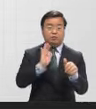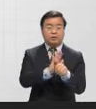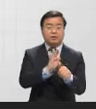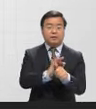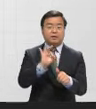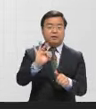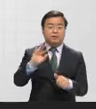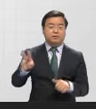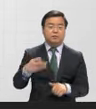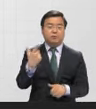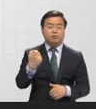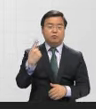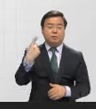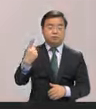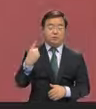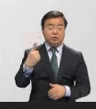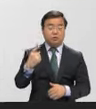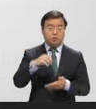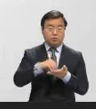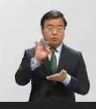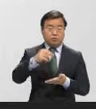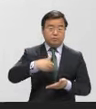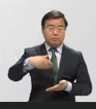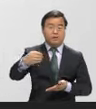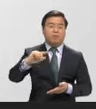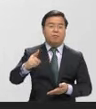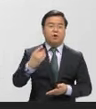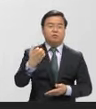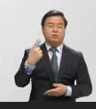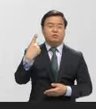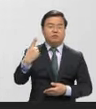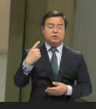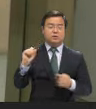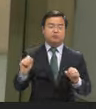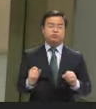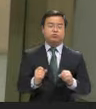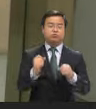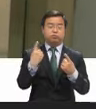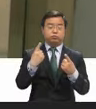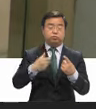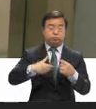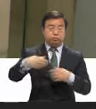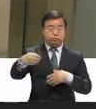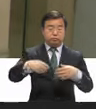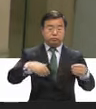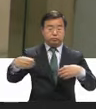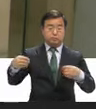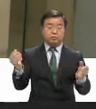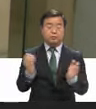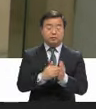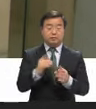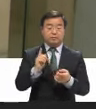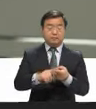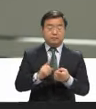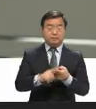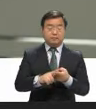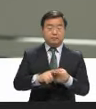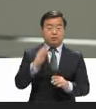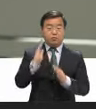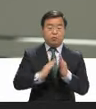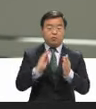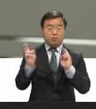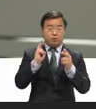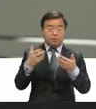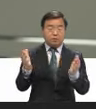학자금 대출은 191억 원이 이중 지원됐습니다. 공공기관 등이 한국장학재단에 학자금 지원 현황을 제출해야